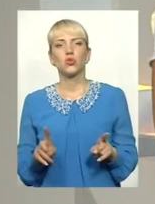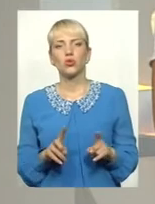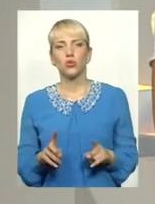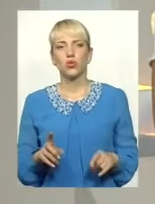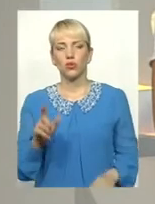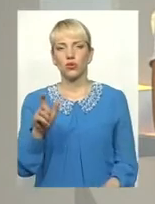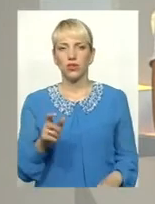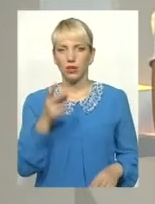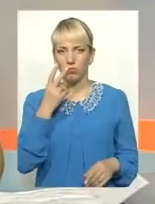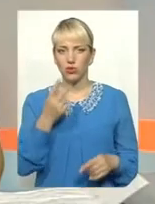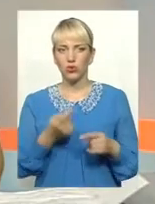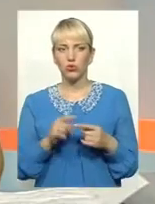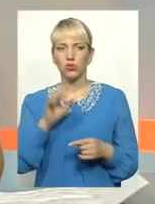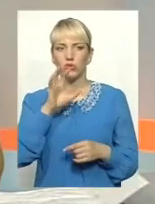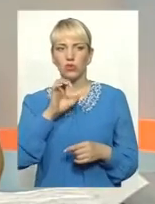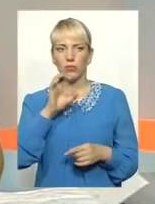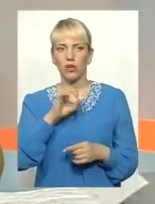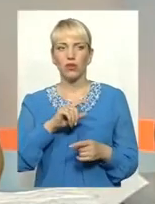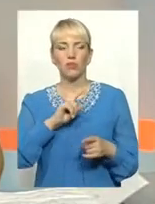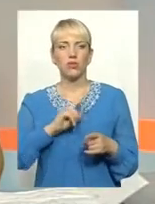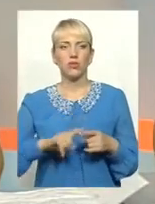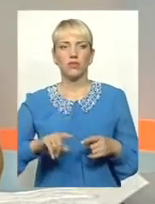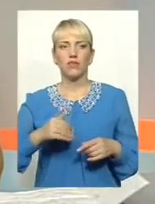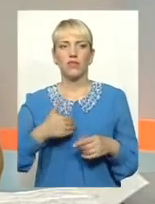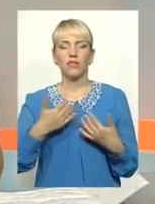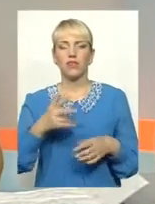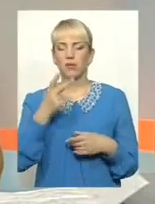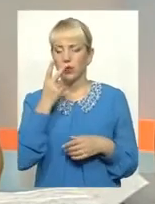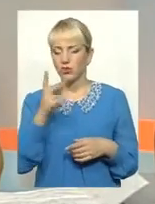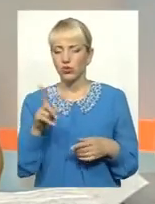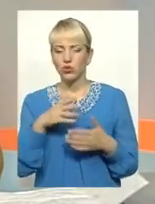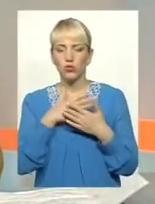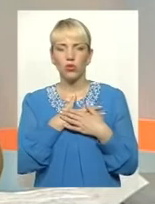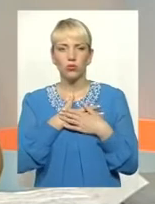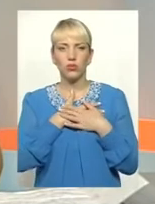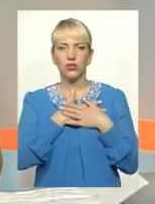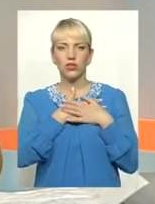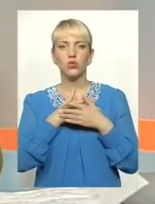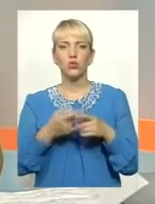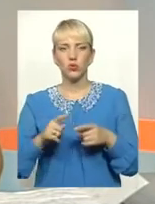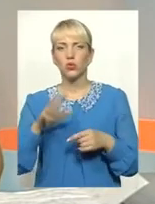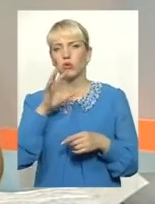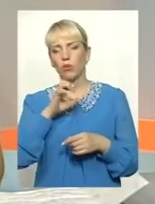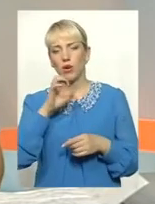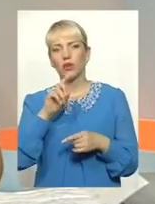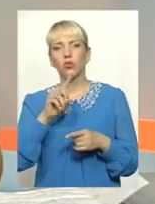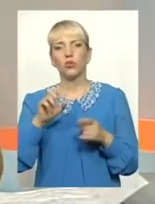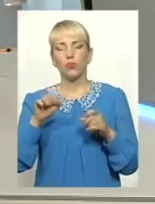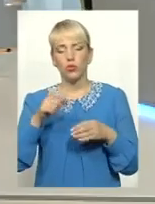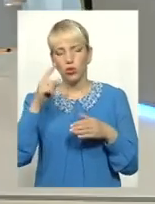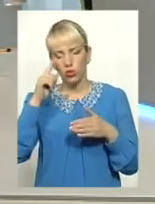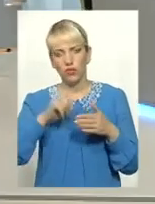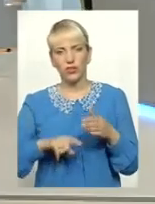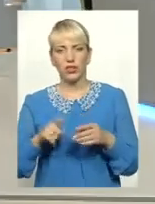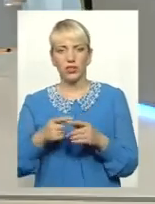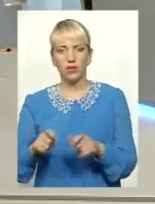людина, бачачи цю собаку, моментально вже вона її любить. Видно по людині, Вже чи вона, можна дати, чи можна їй дати.